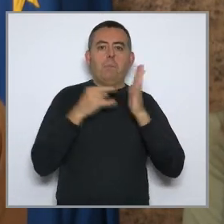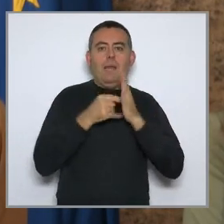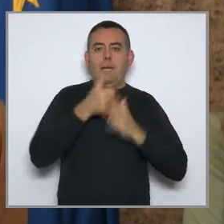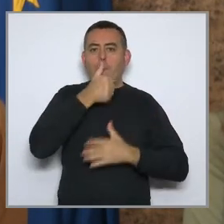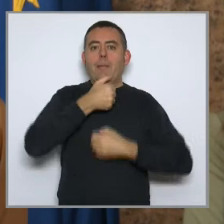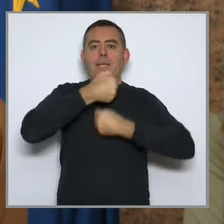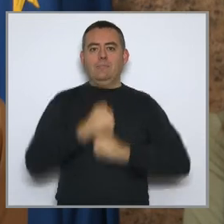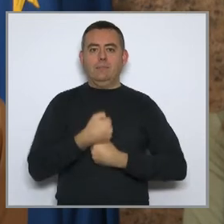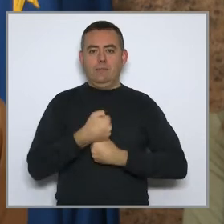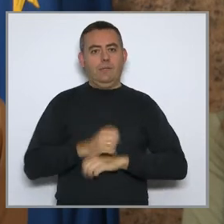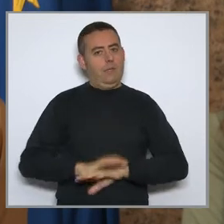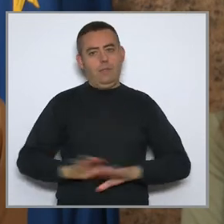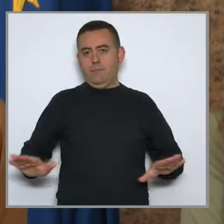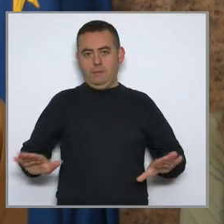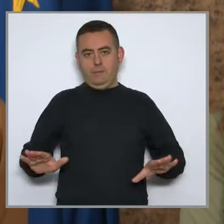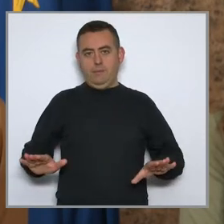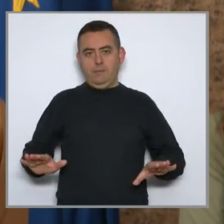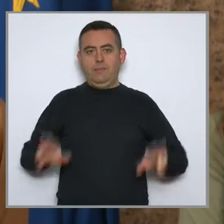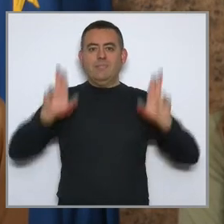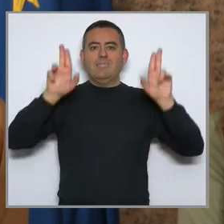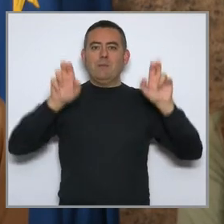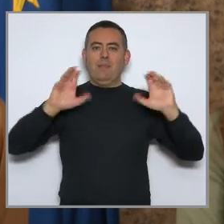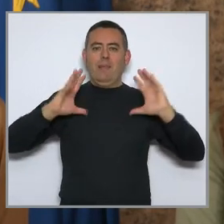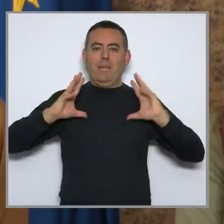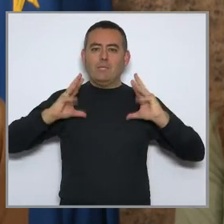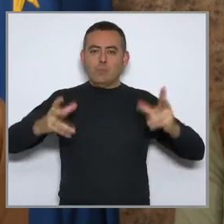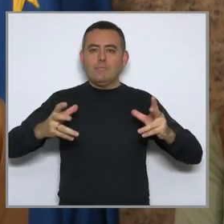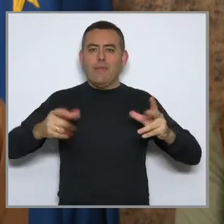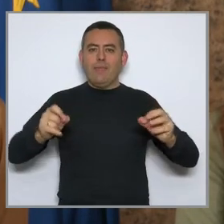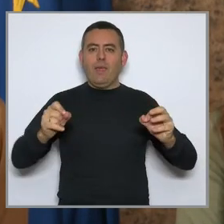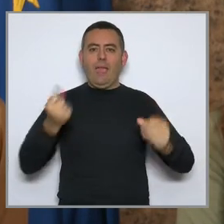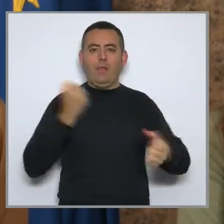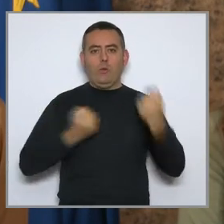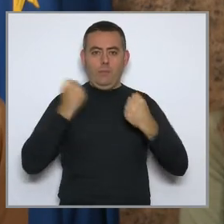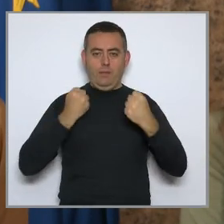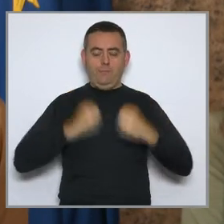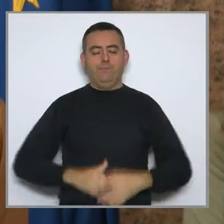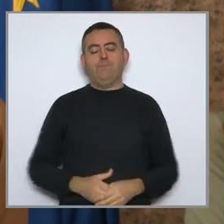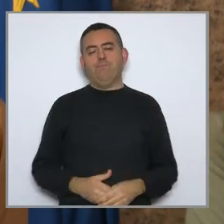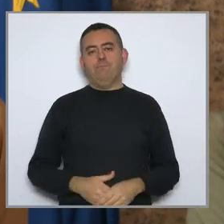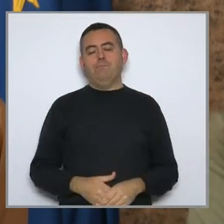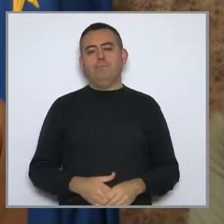qualsevol cas, nosaltres el que hem plantejat